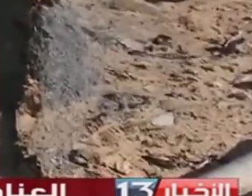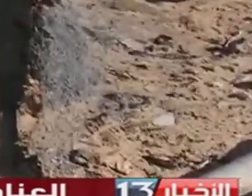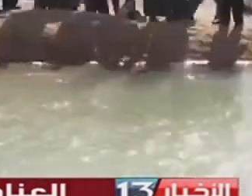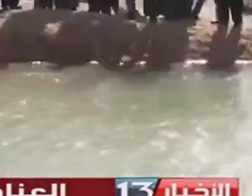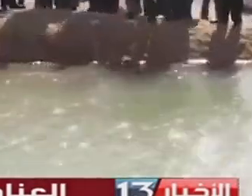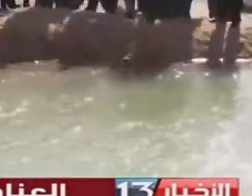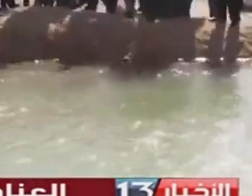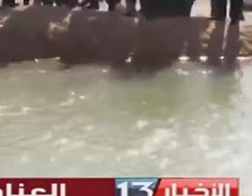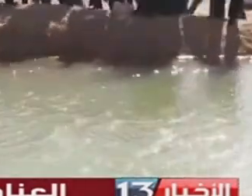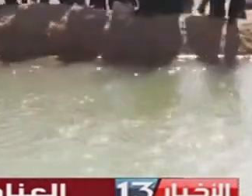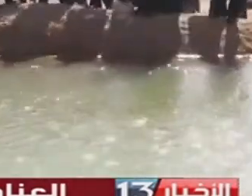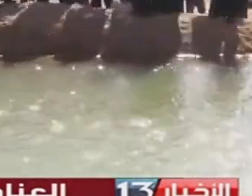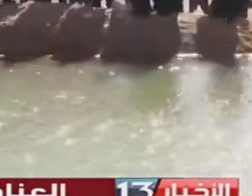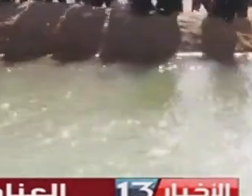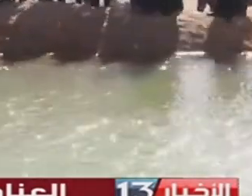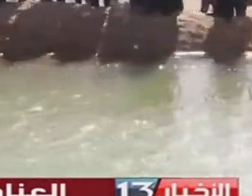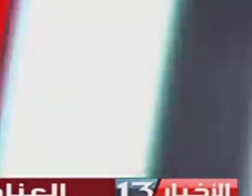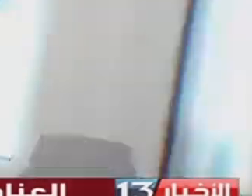وفاة وعدد من الجرحى.